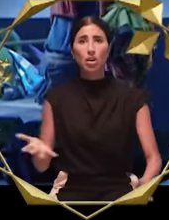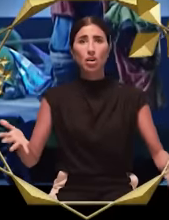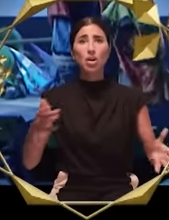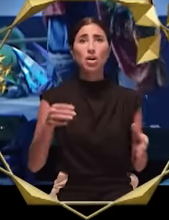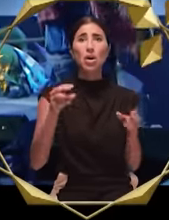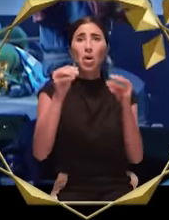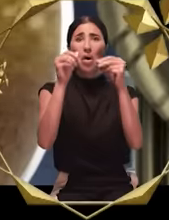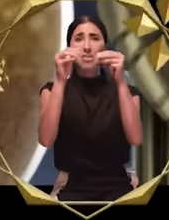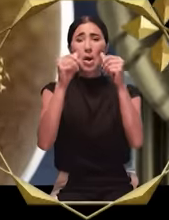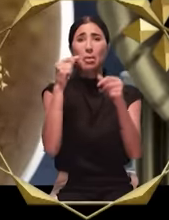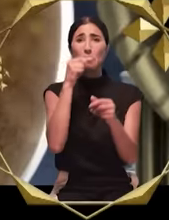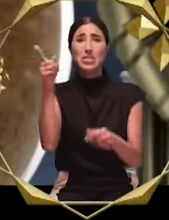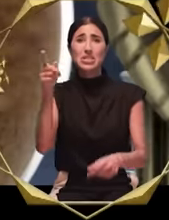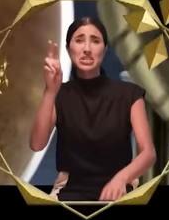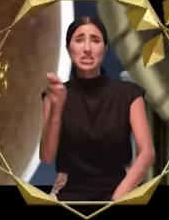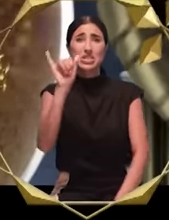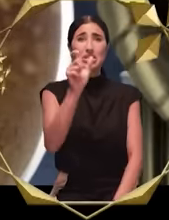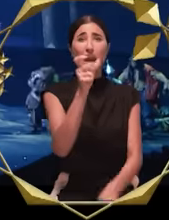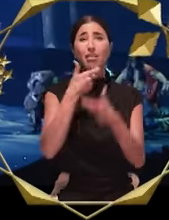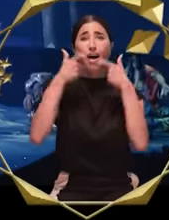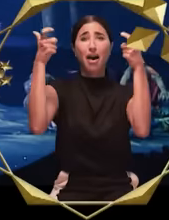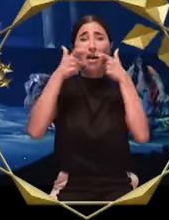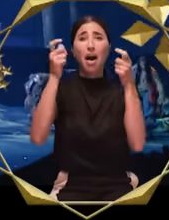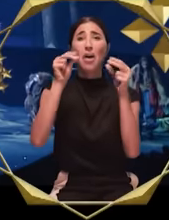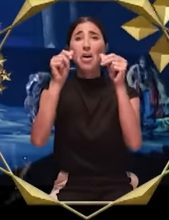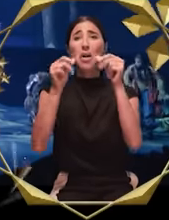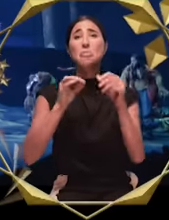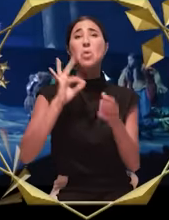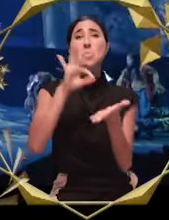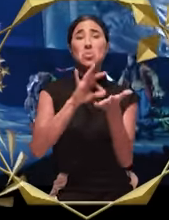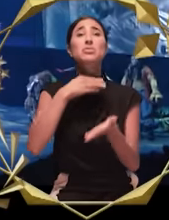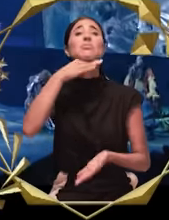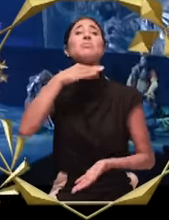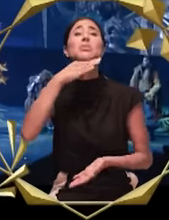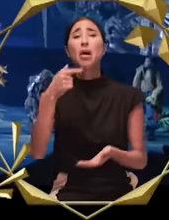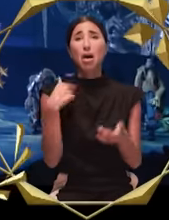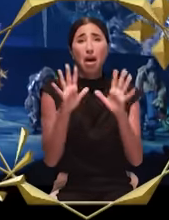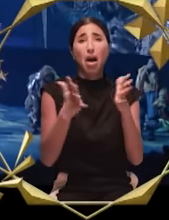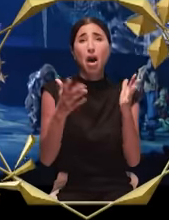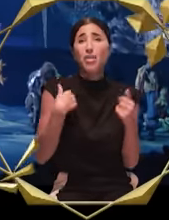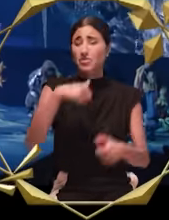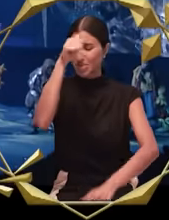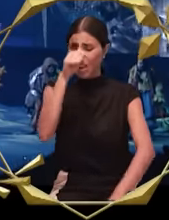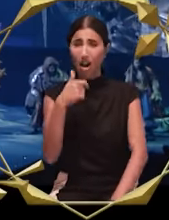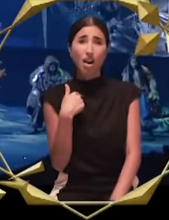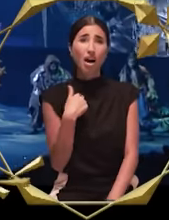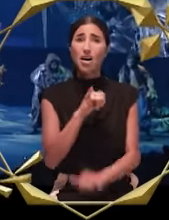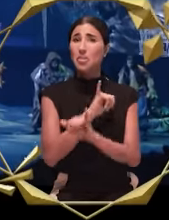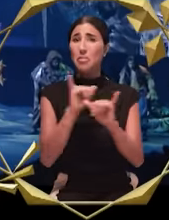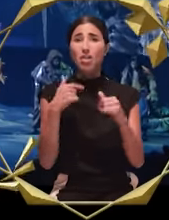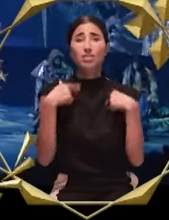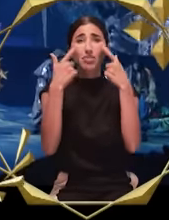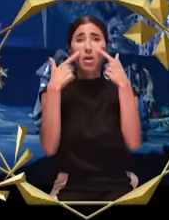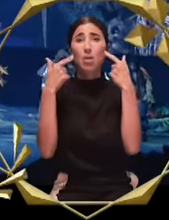شرارة. قد وصل الرمل العنق. أنا خائف عليك